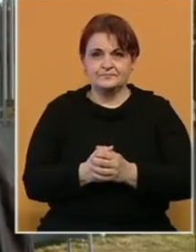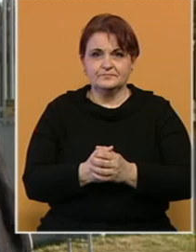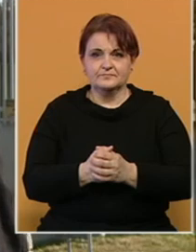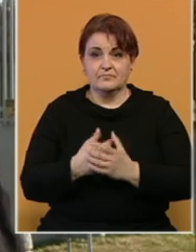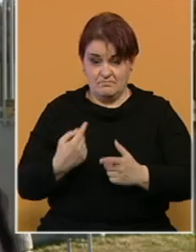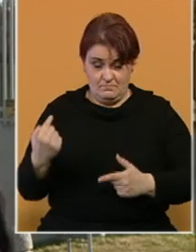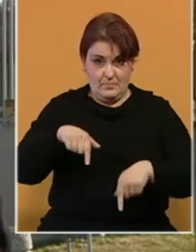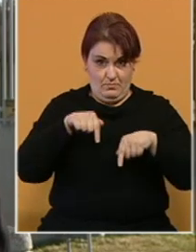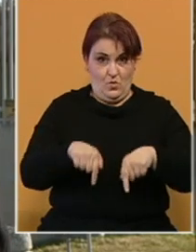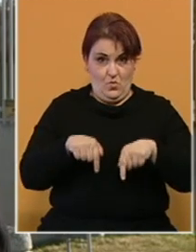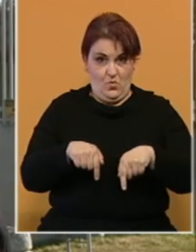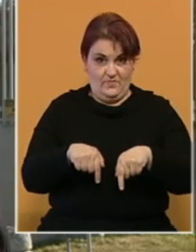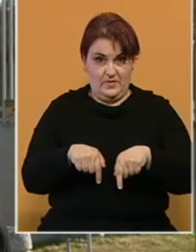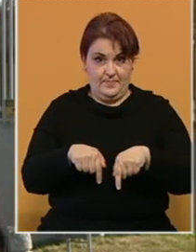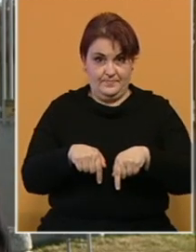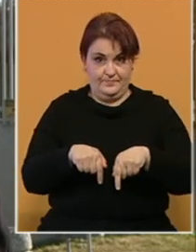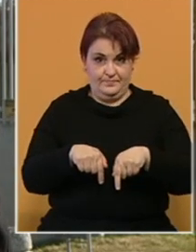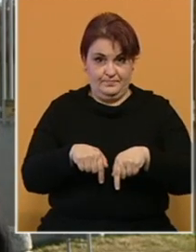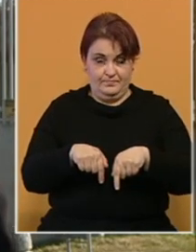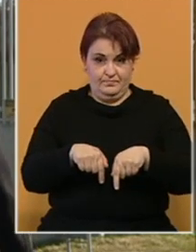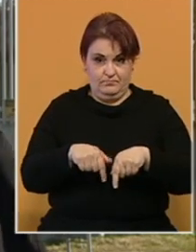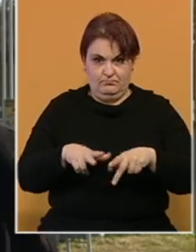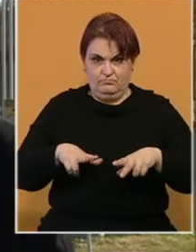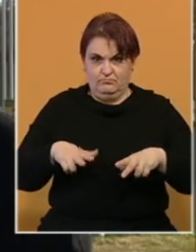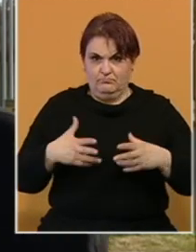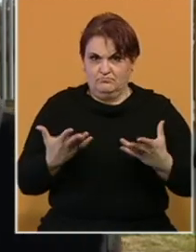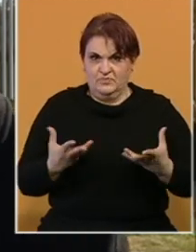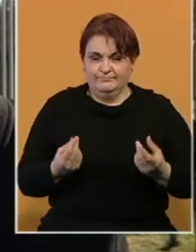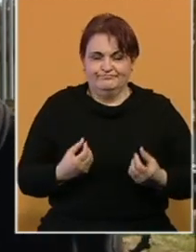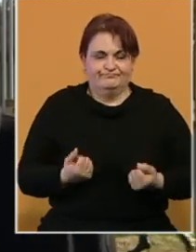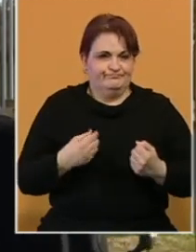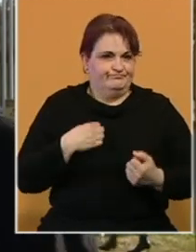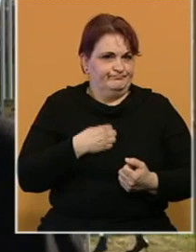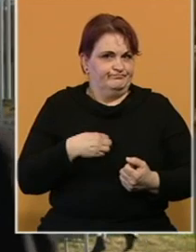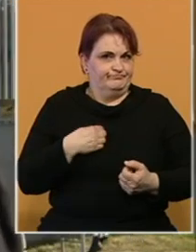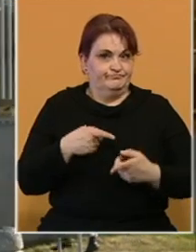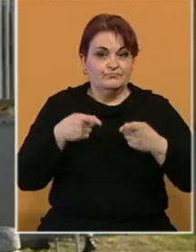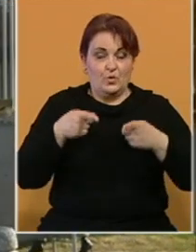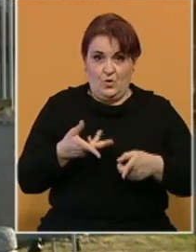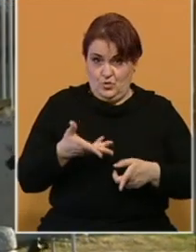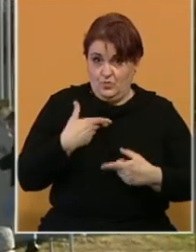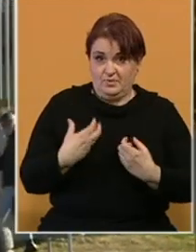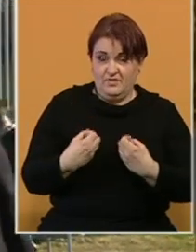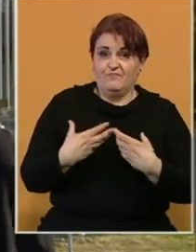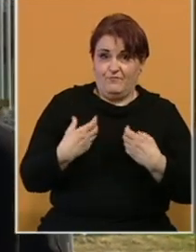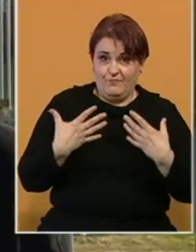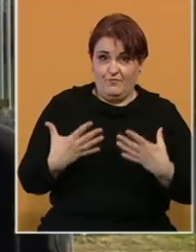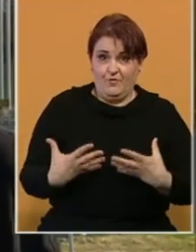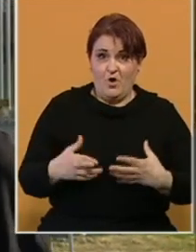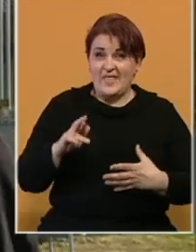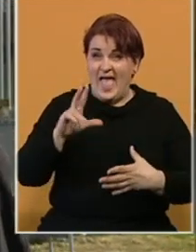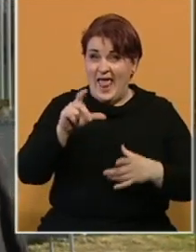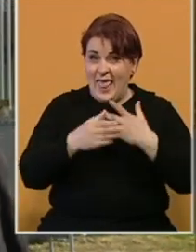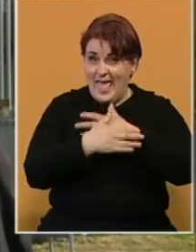Kad sam došao ovdje, doživio sam težu neprijatnost. Ovdje sam dobio informaciju od Darka